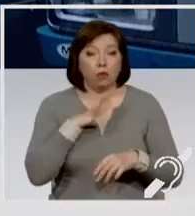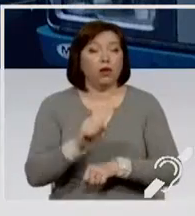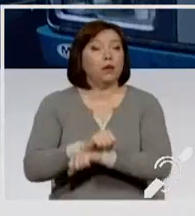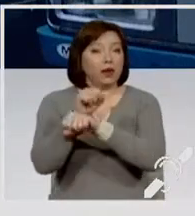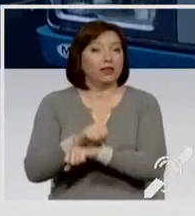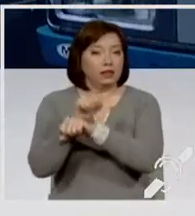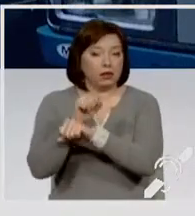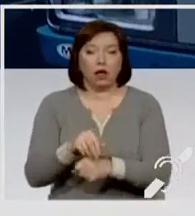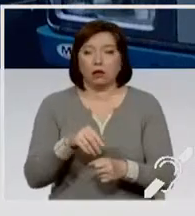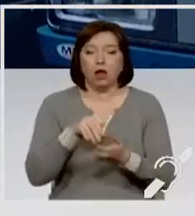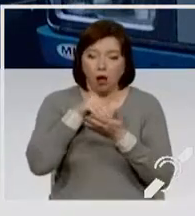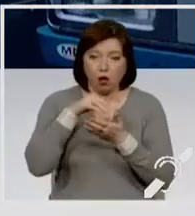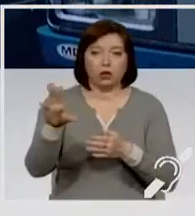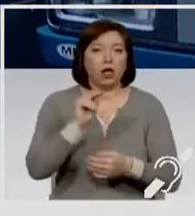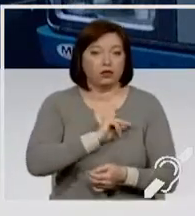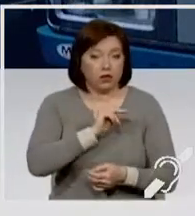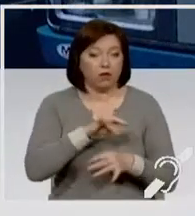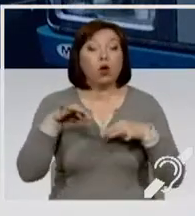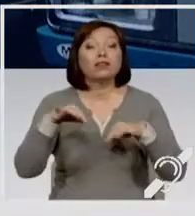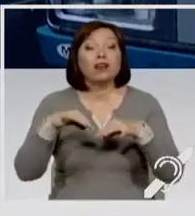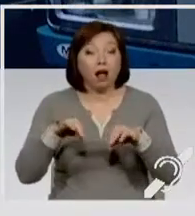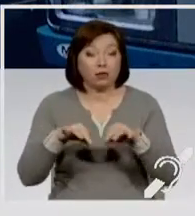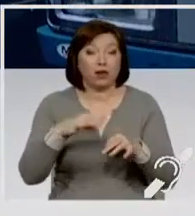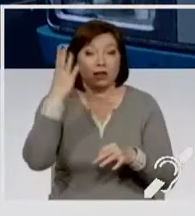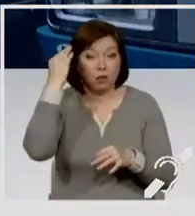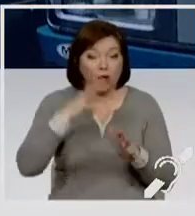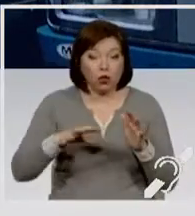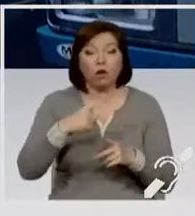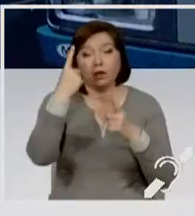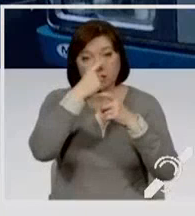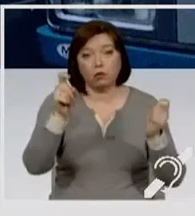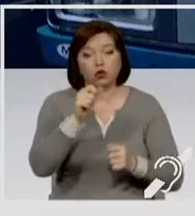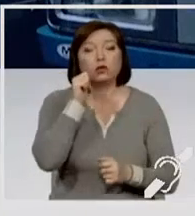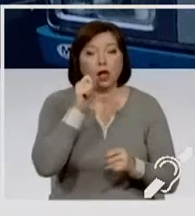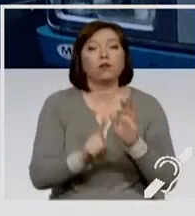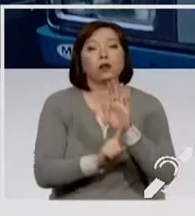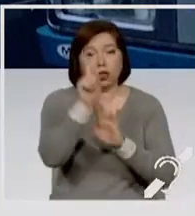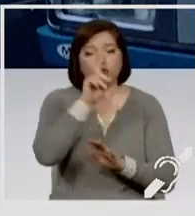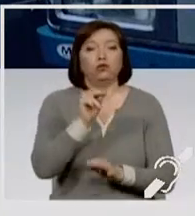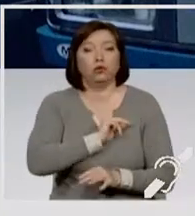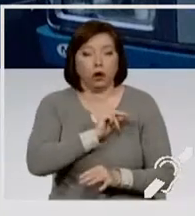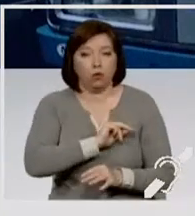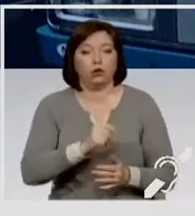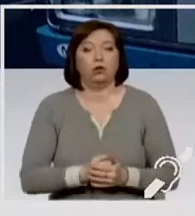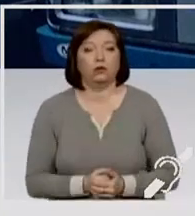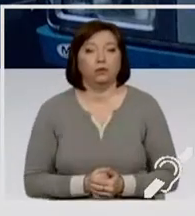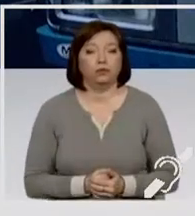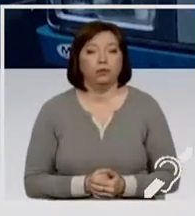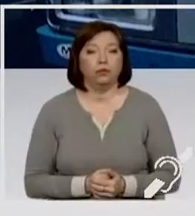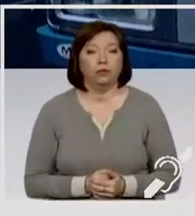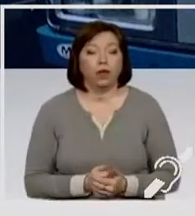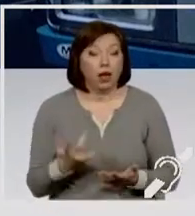Stat refuzând să iasă pe trasee, transportatorii din Republica Moldova anunță că mâine vor relua cursele interraionale de